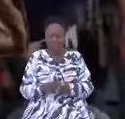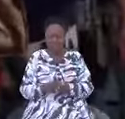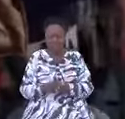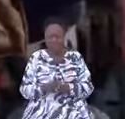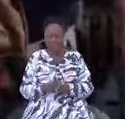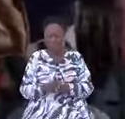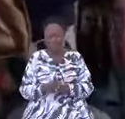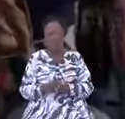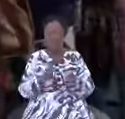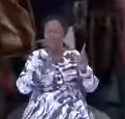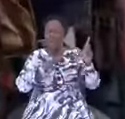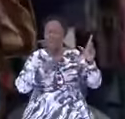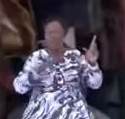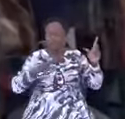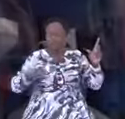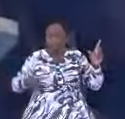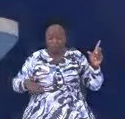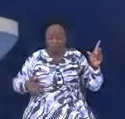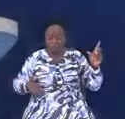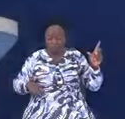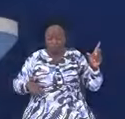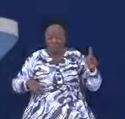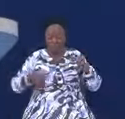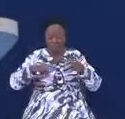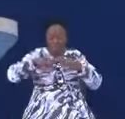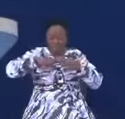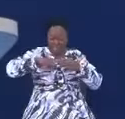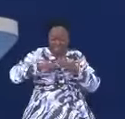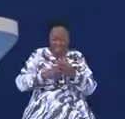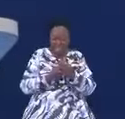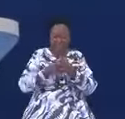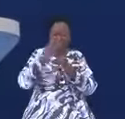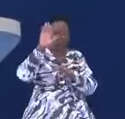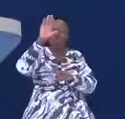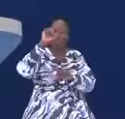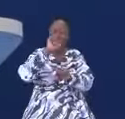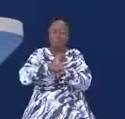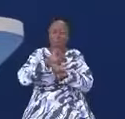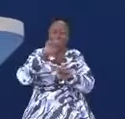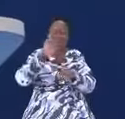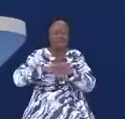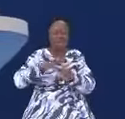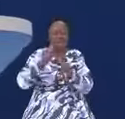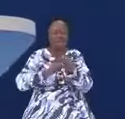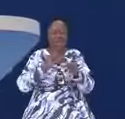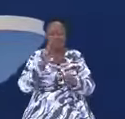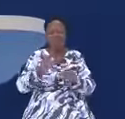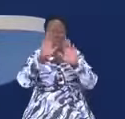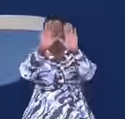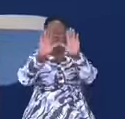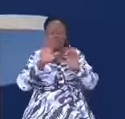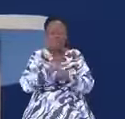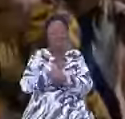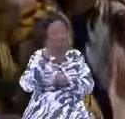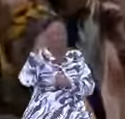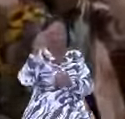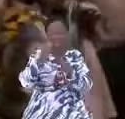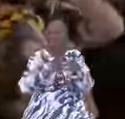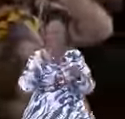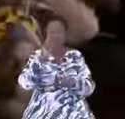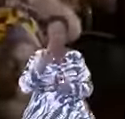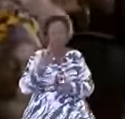comment ce temps le monsieur chacun mire un push atteint guérison pour